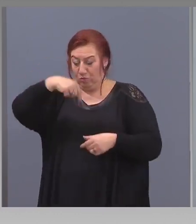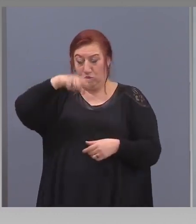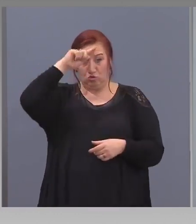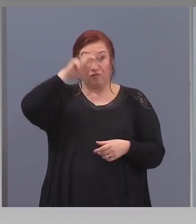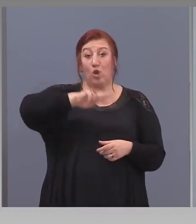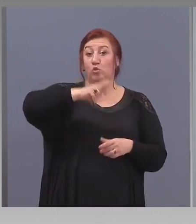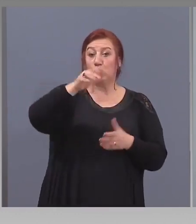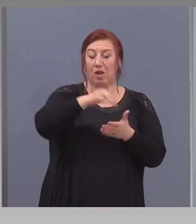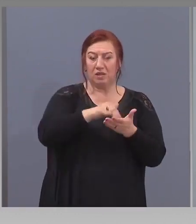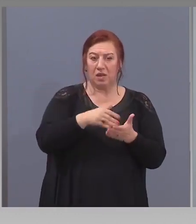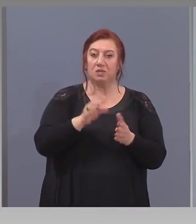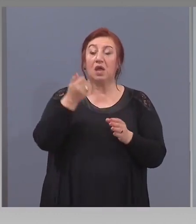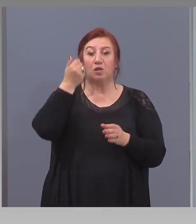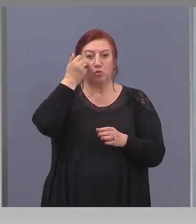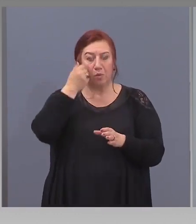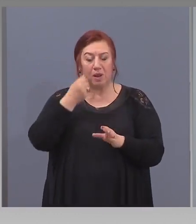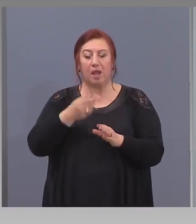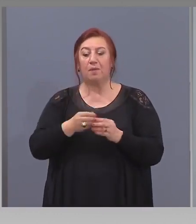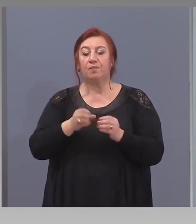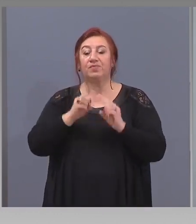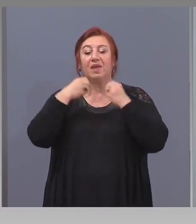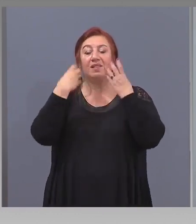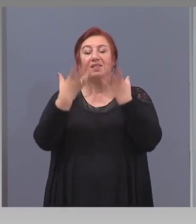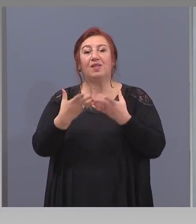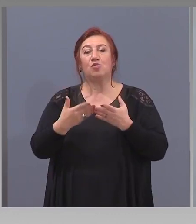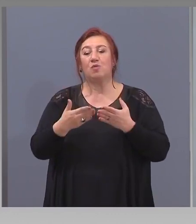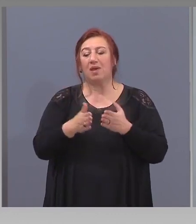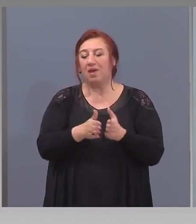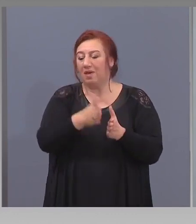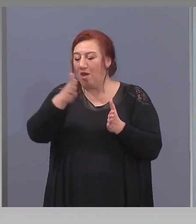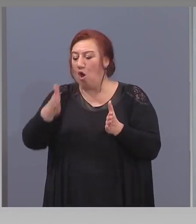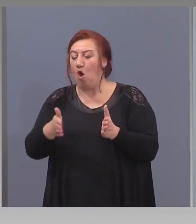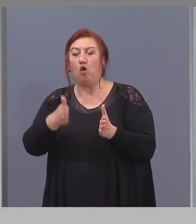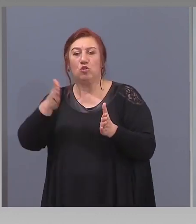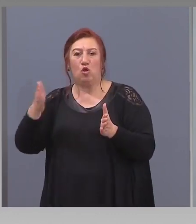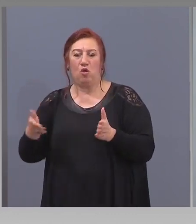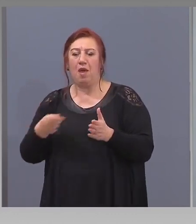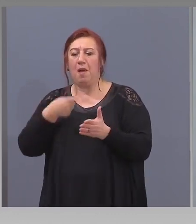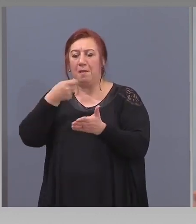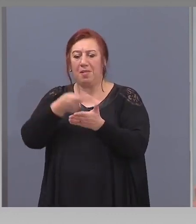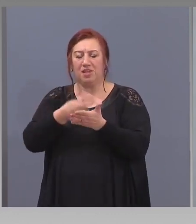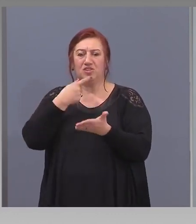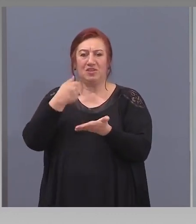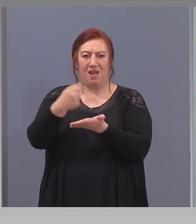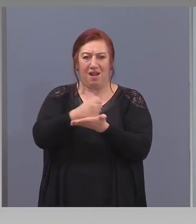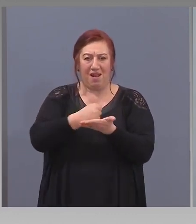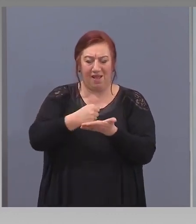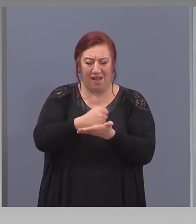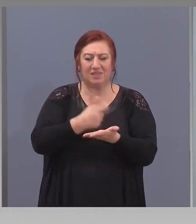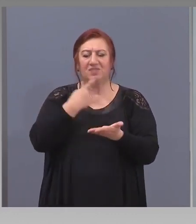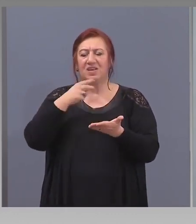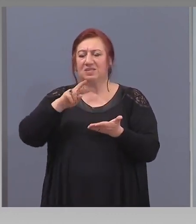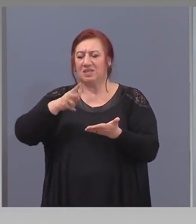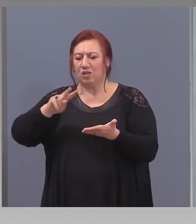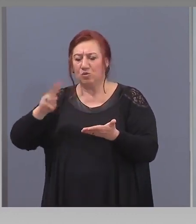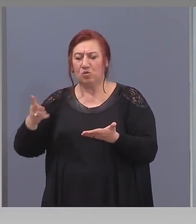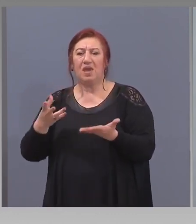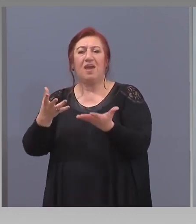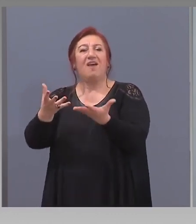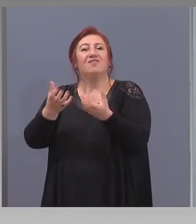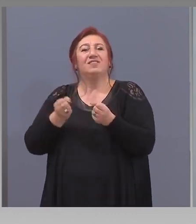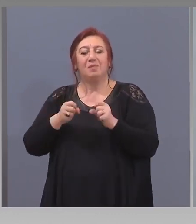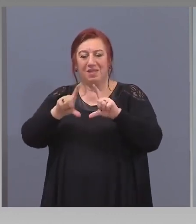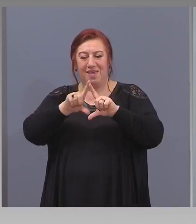Отдалечихме във времето плащане на лекарства, на телкове, на и взимането на